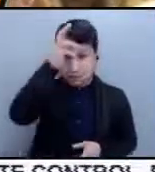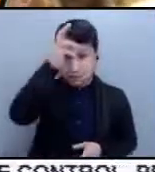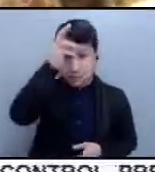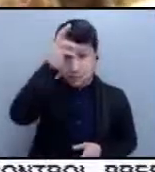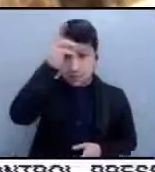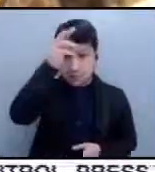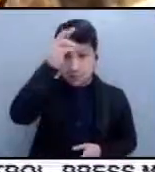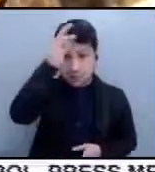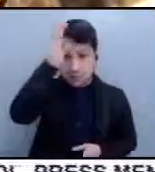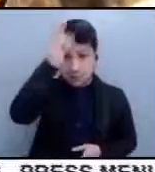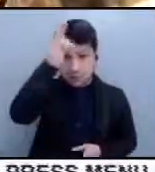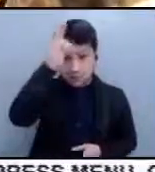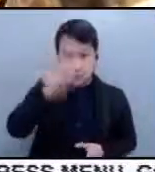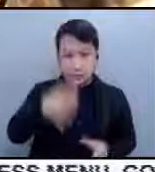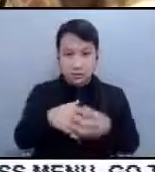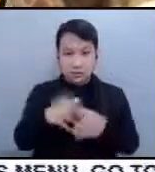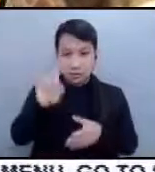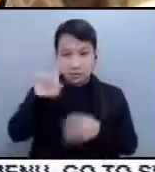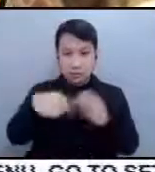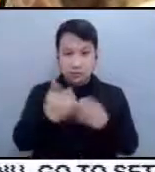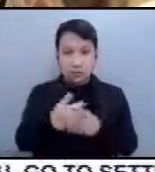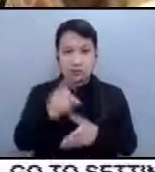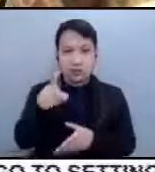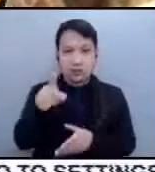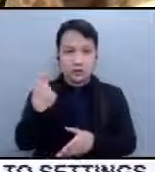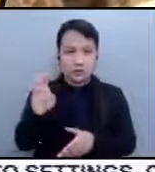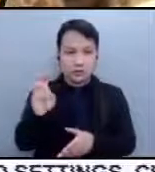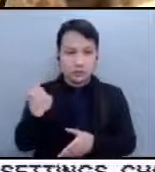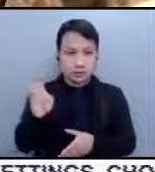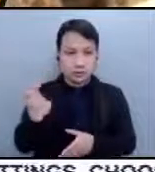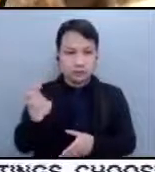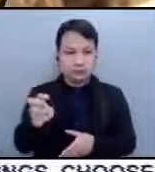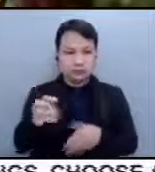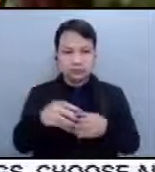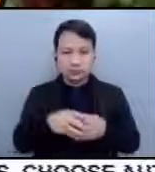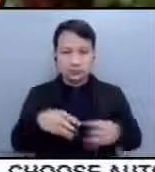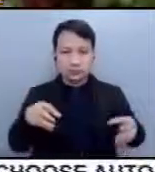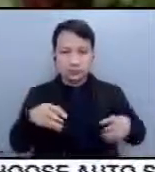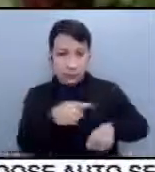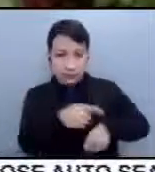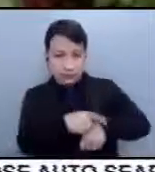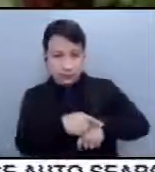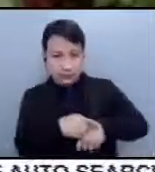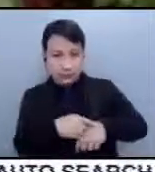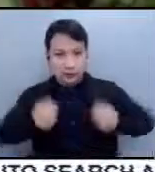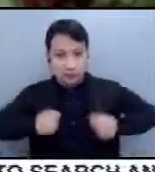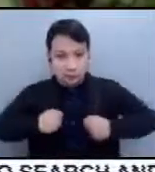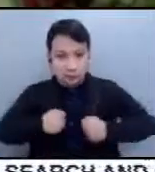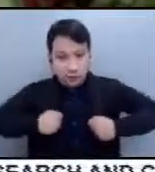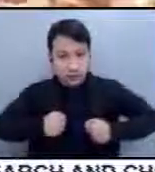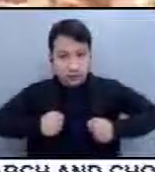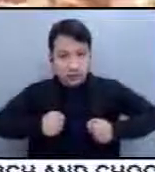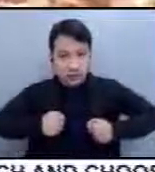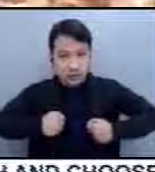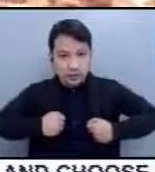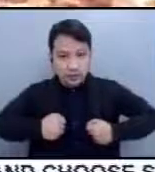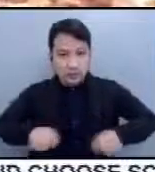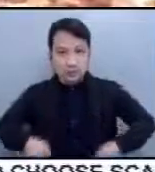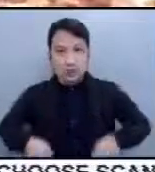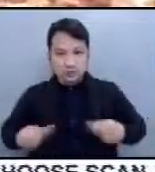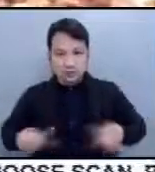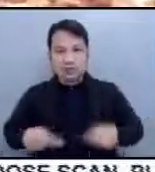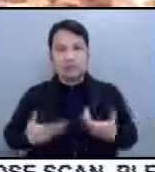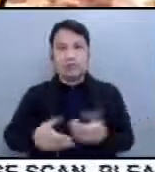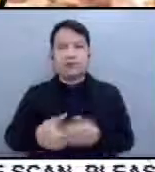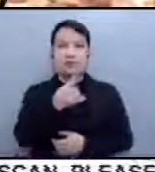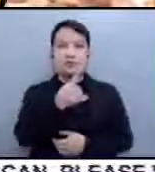160 pesos per kilo, yung hita naman at saka yung wings at yung atay balunan nasa